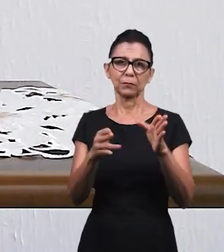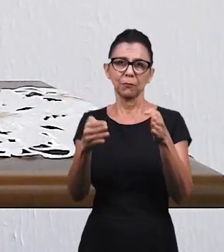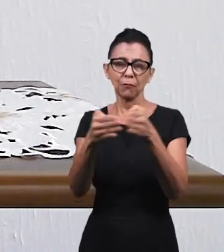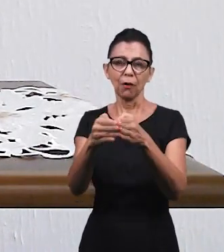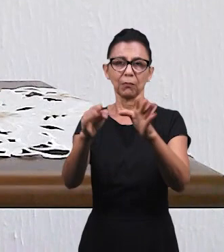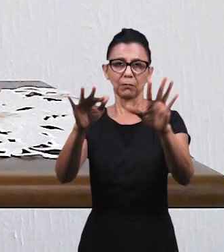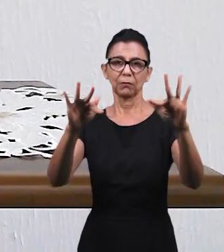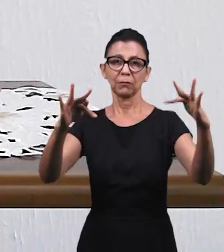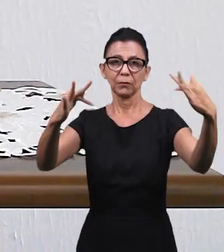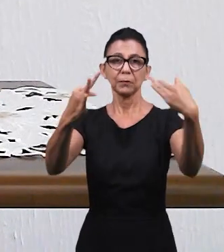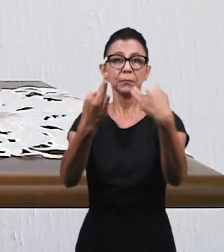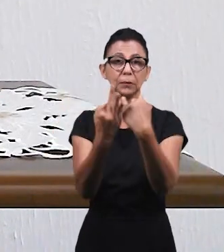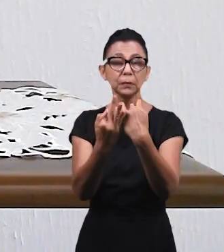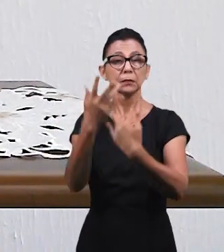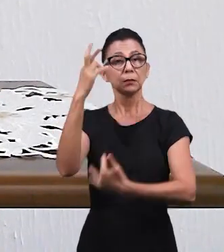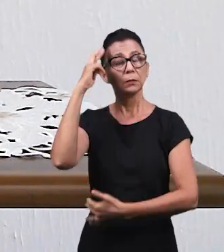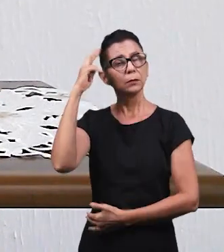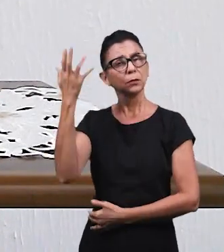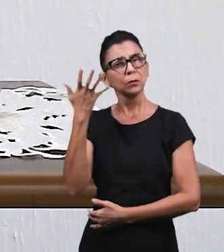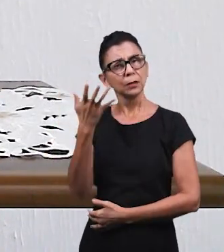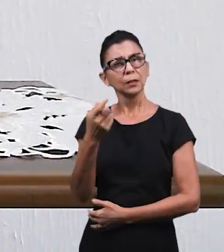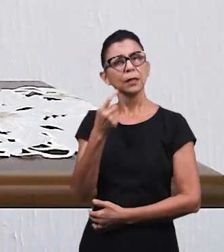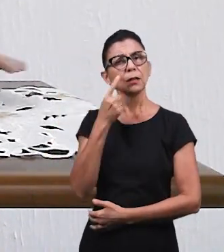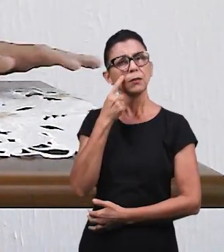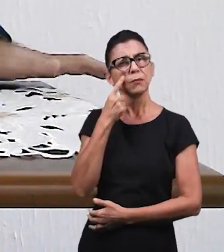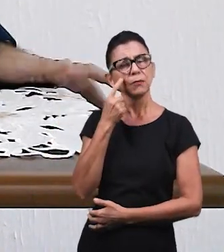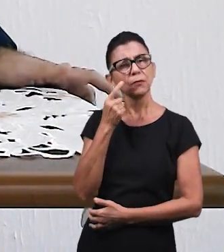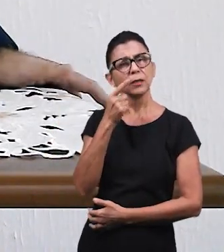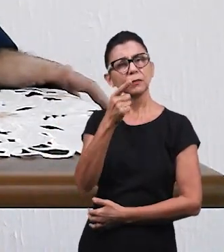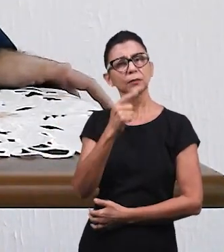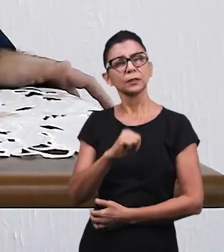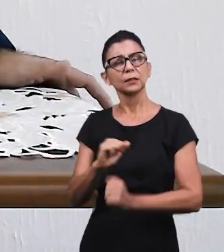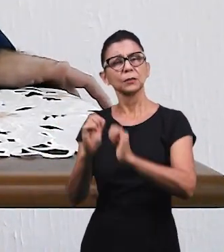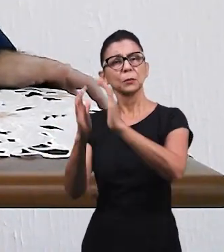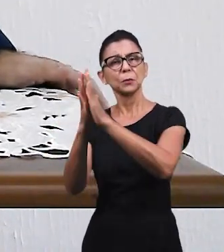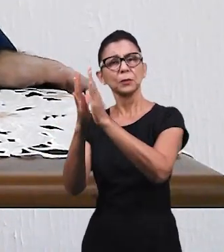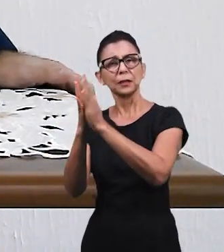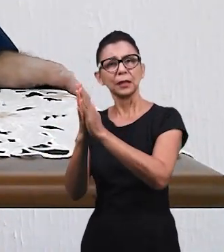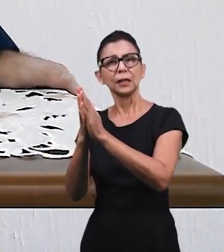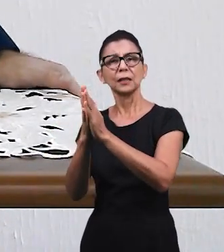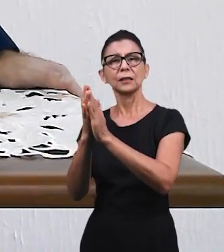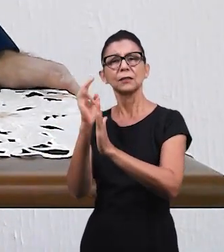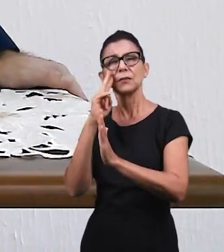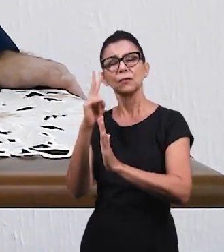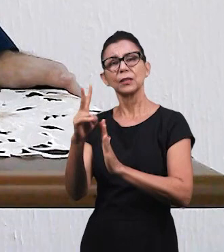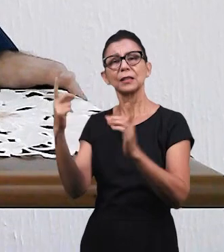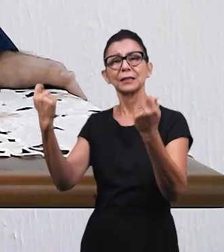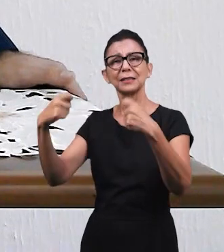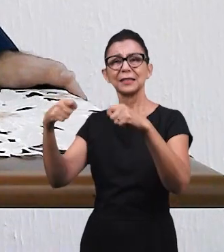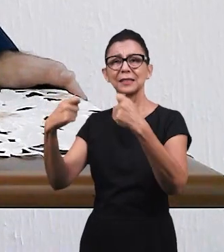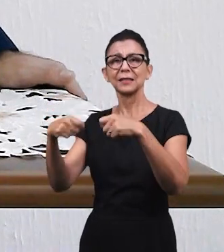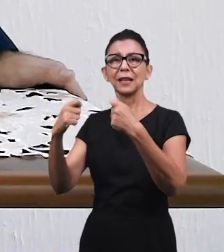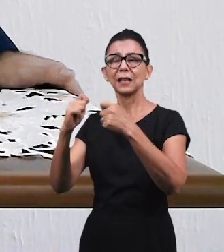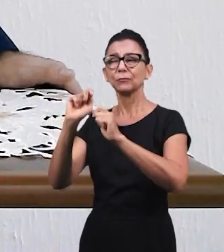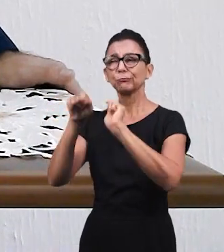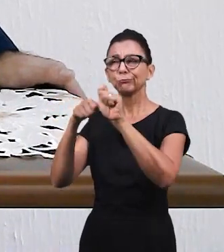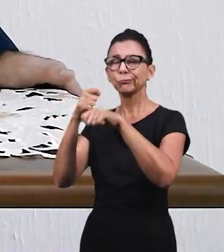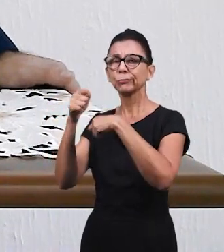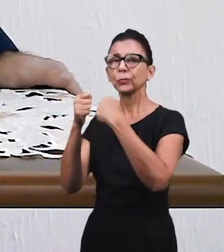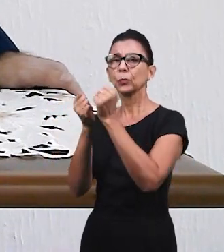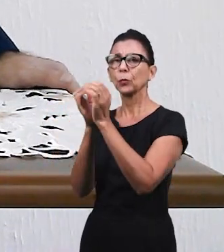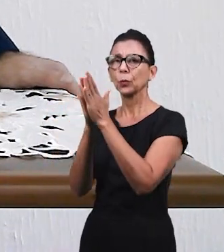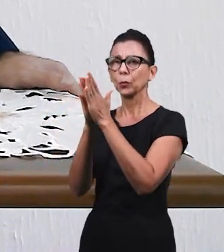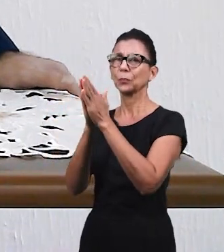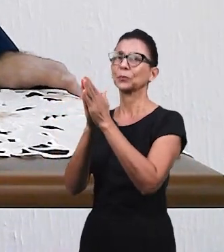в пятницу – это молитвенное богослужение. Давайте мы проведем в молитве. Бог